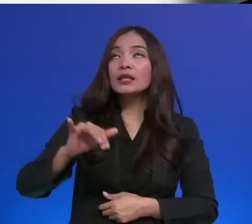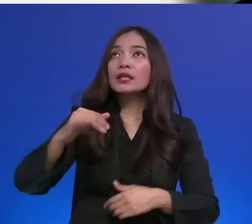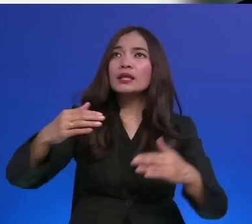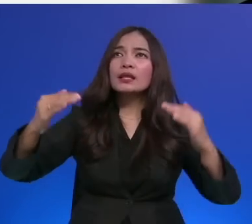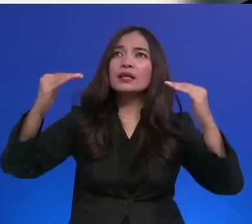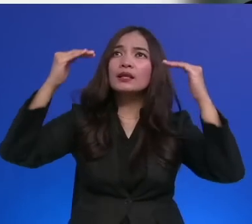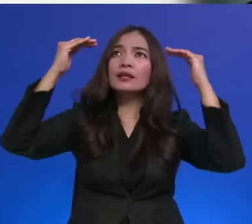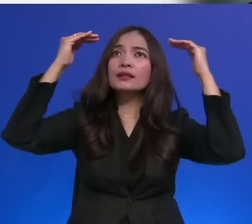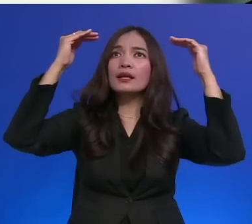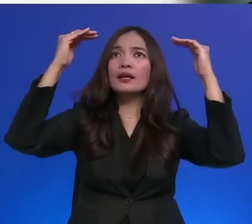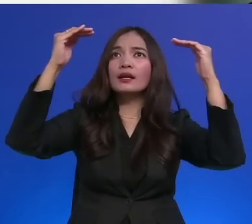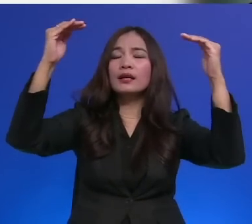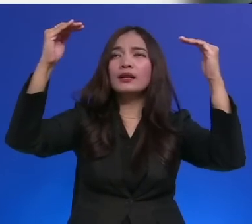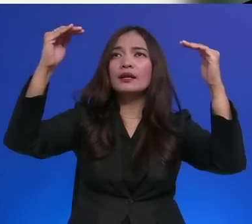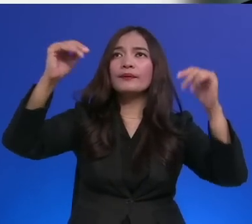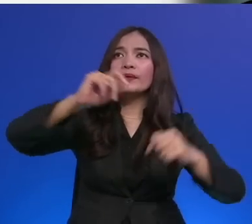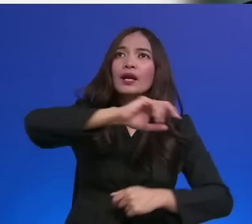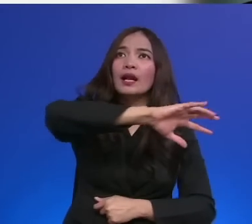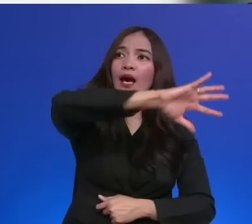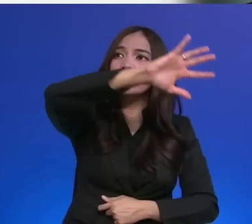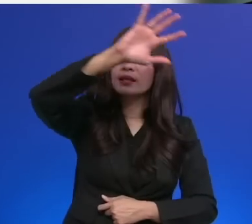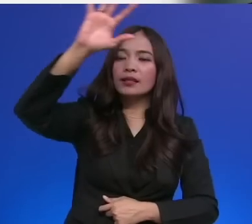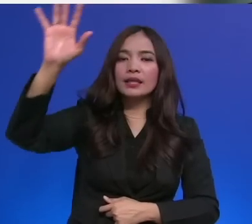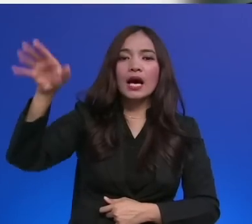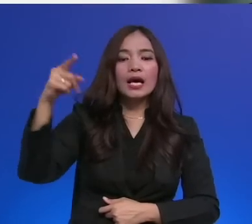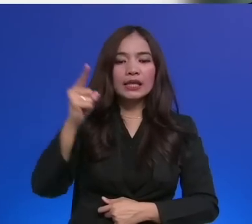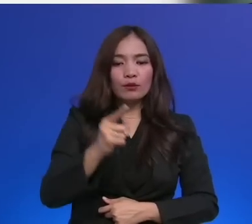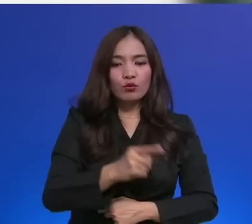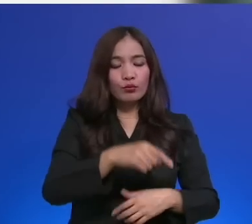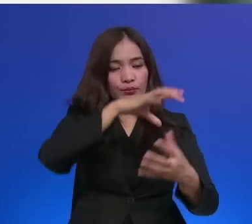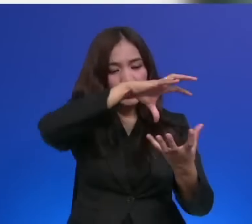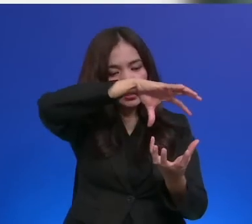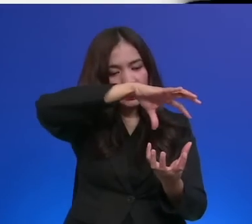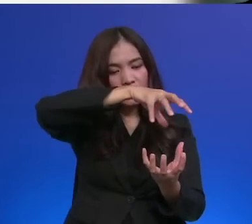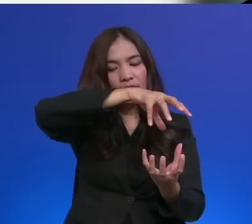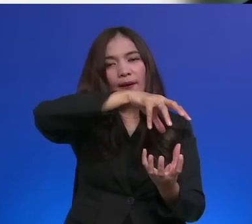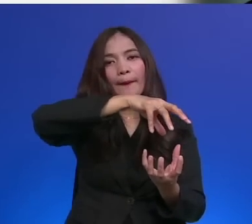Seperti tingginya langit dari bumi,